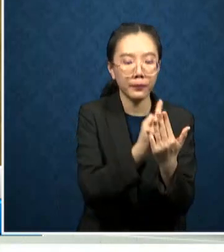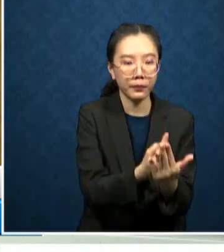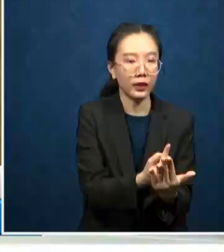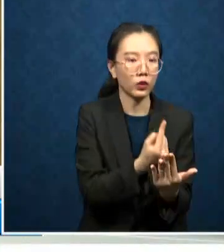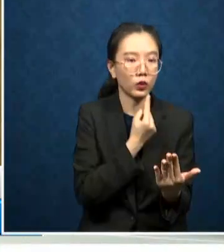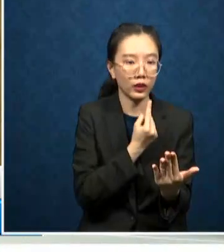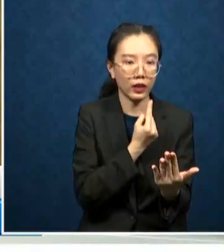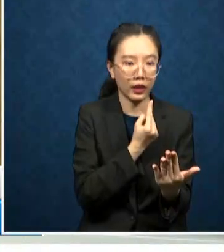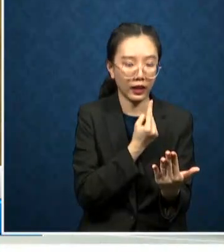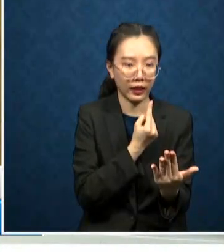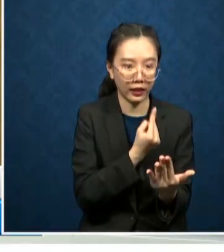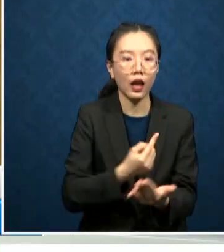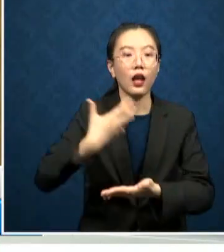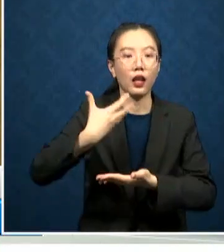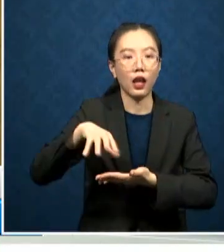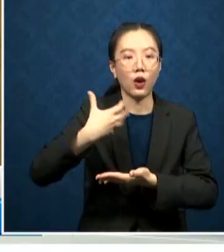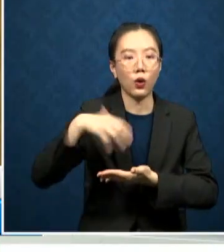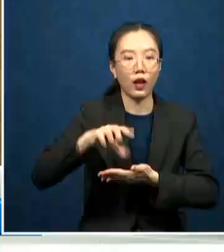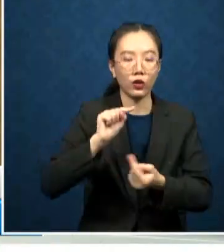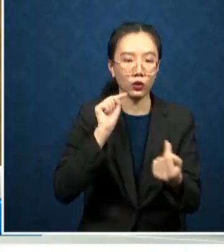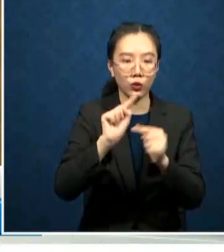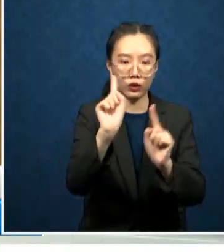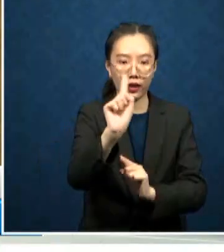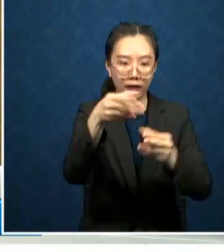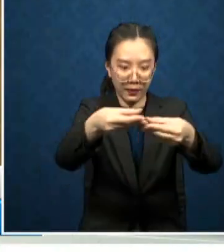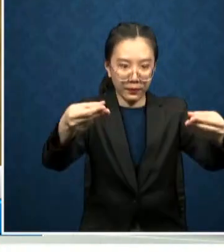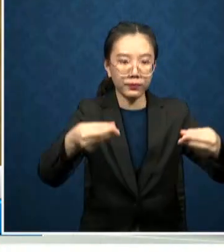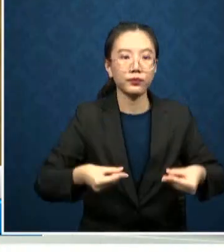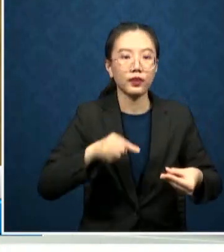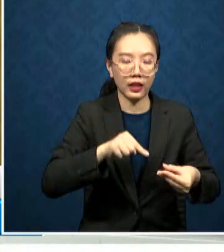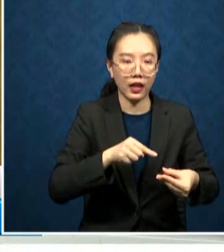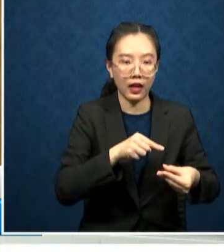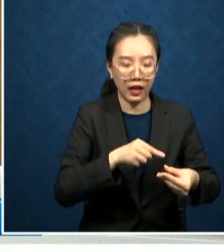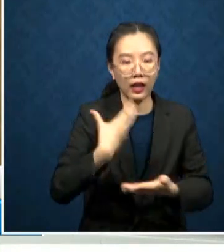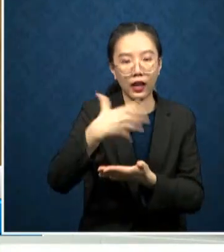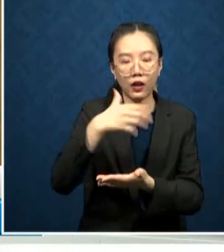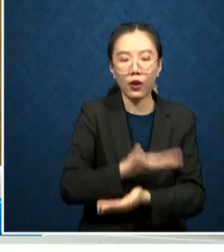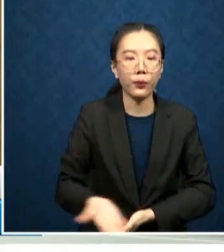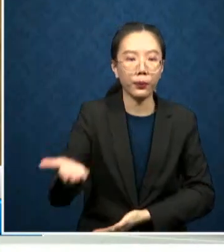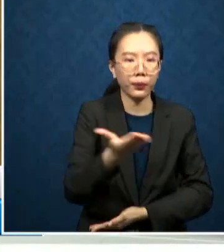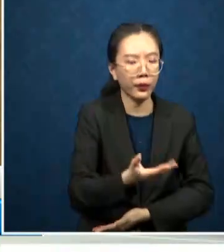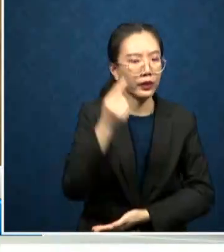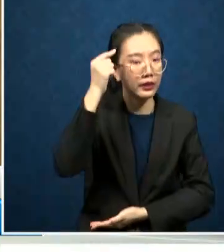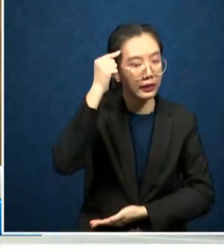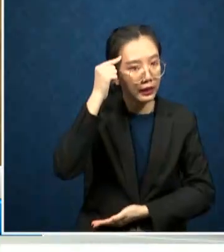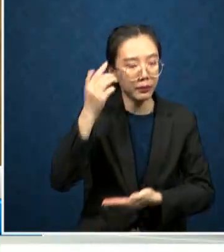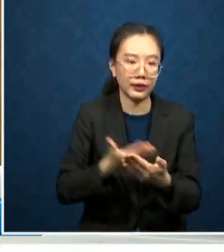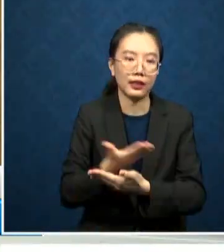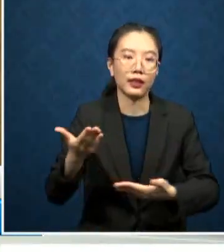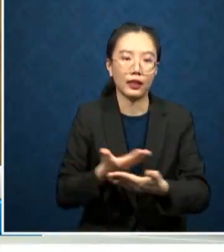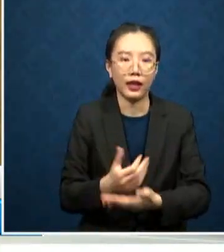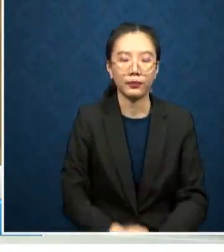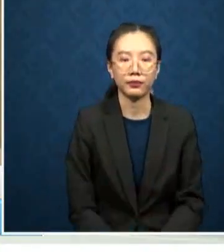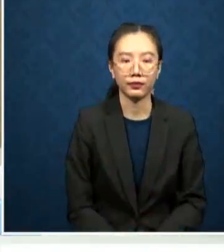ฝั่งเป็นผู้นำเสนอรายงานการพิจารณาศึกษาเพื่อให้ที่ประชุมวุฒิสภาพิจารณาให้ความเห็นชอบต่อไปครับ